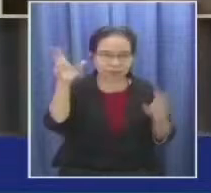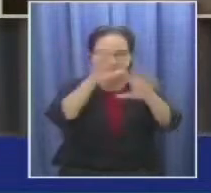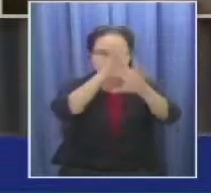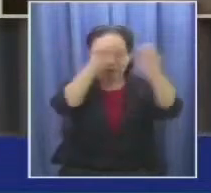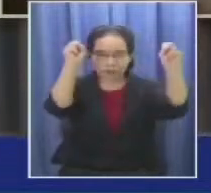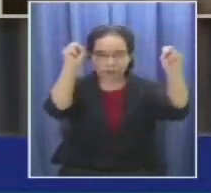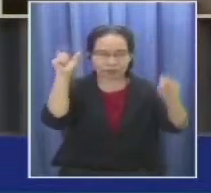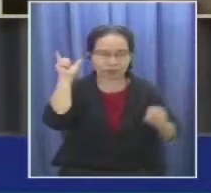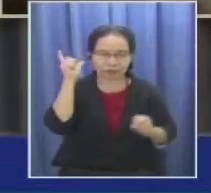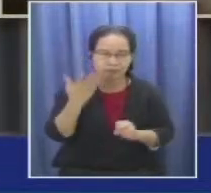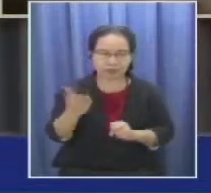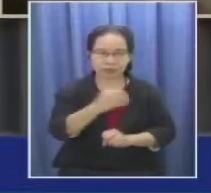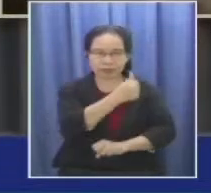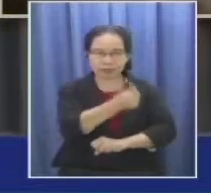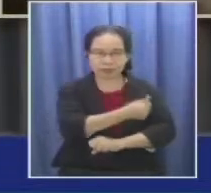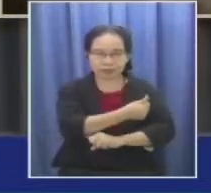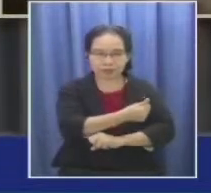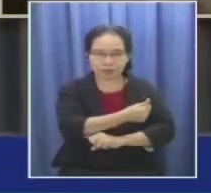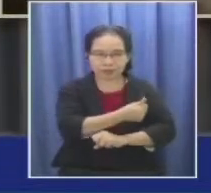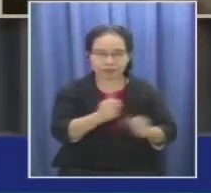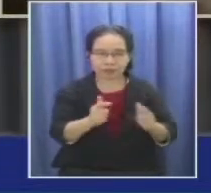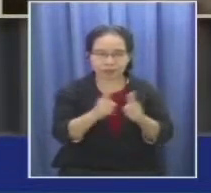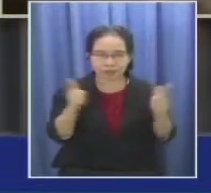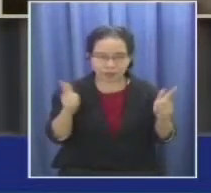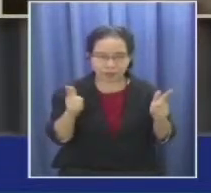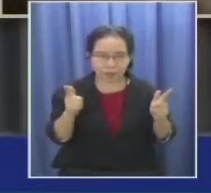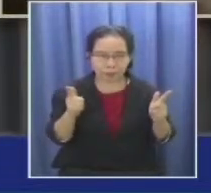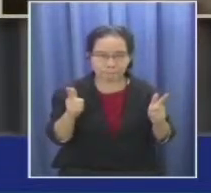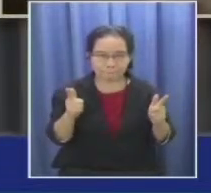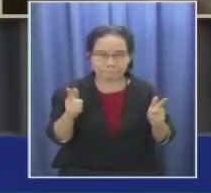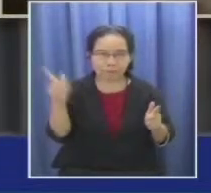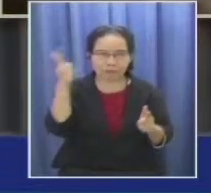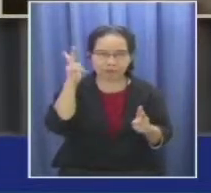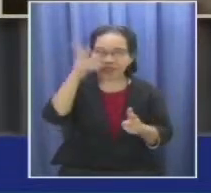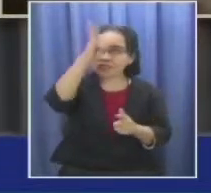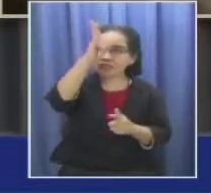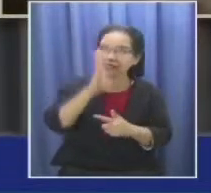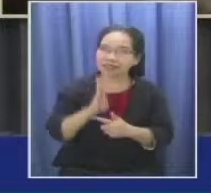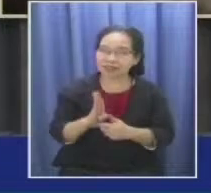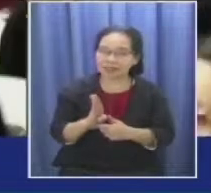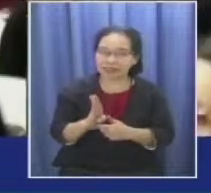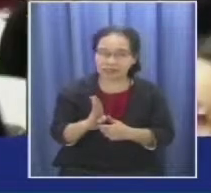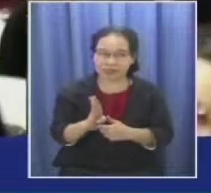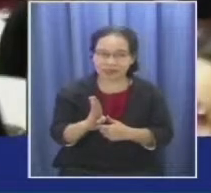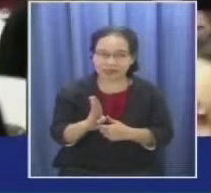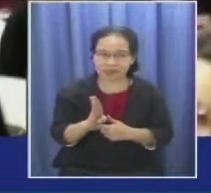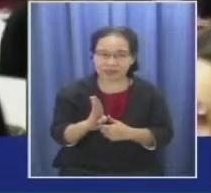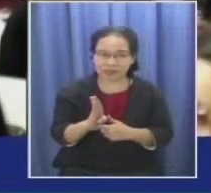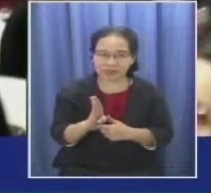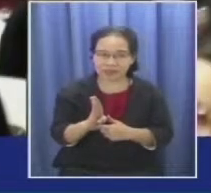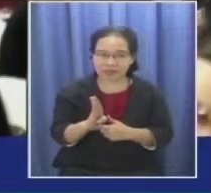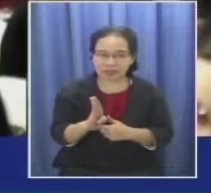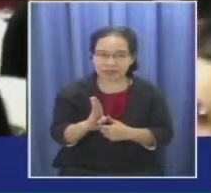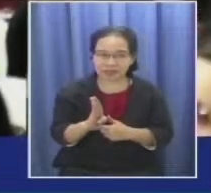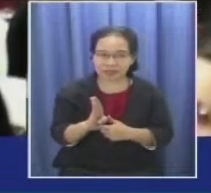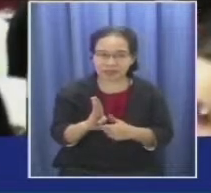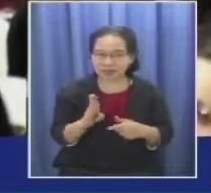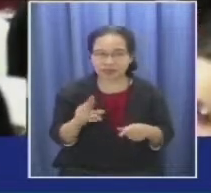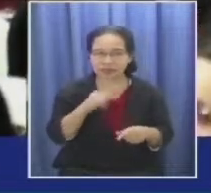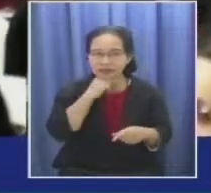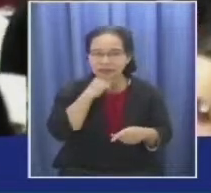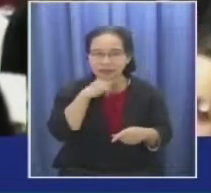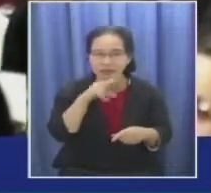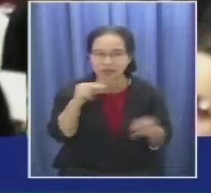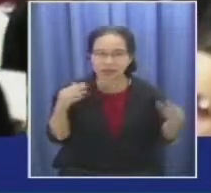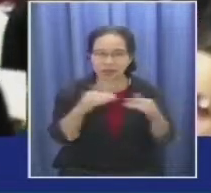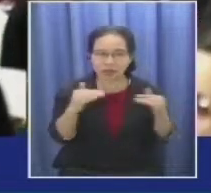tie odi yɛ sɛ wo mampanyin tie wo a ana obi owo tumi tie wo a ɛno nkoampo no yɛ ade